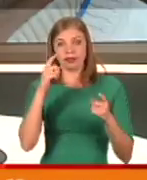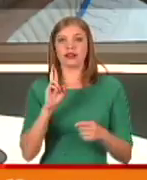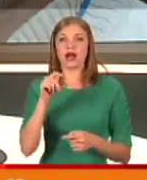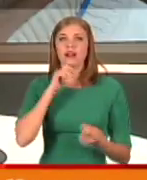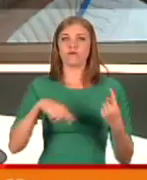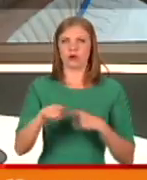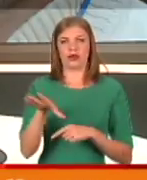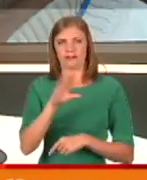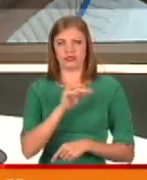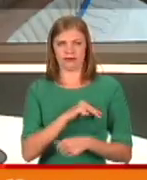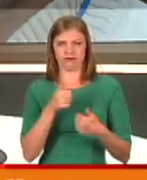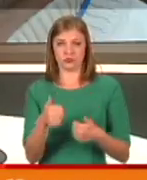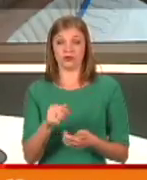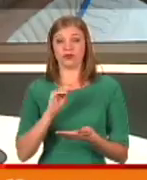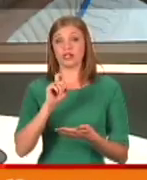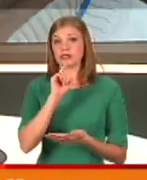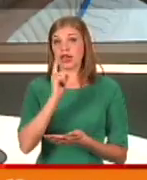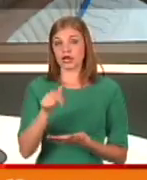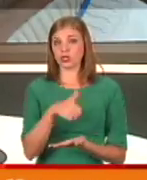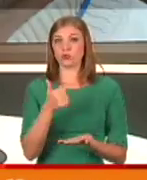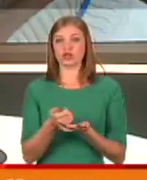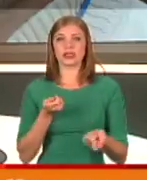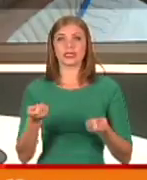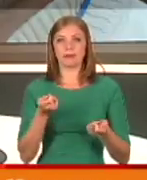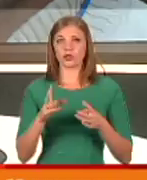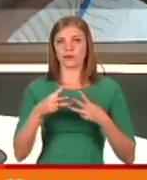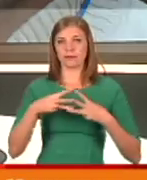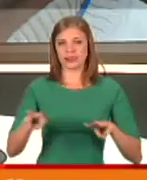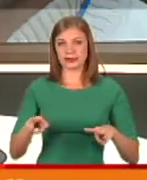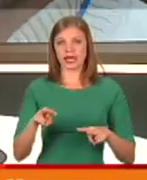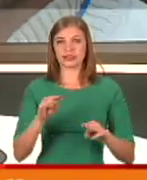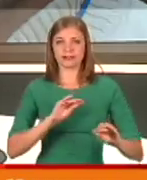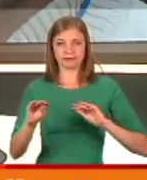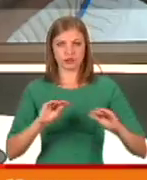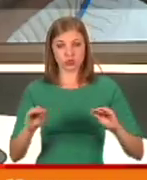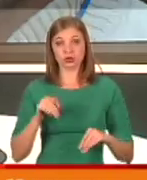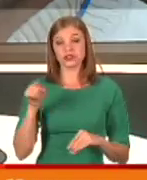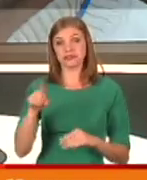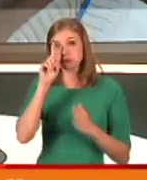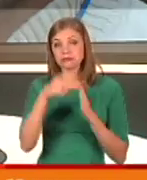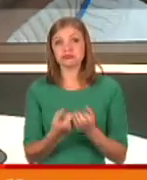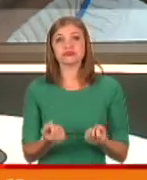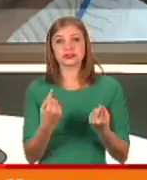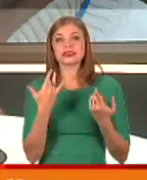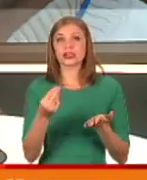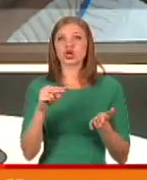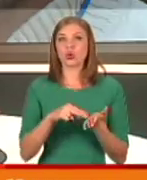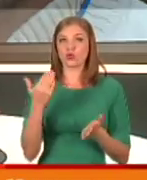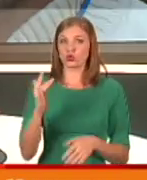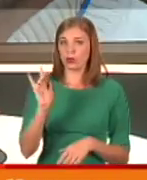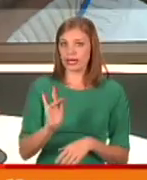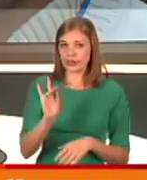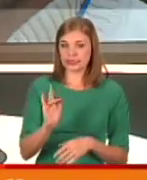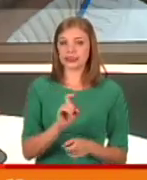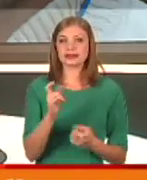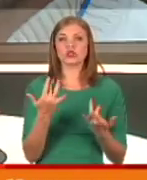Україні все діє. За рік на посаді очільника департаменту в Міністерстві інфраструктури він довідався, скільки коштує його крісло,